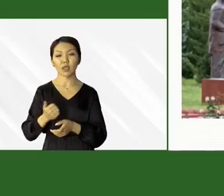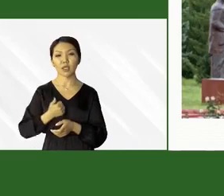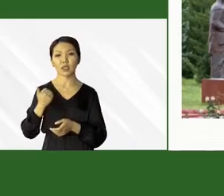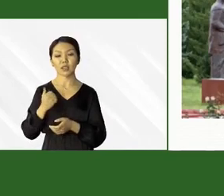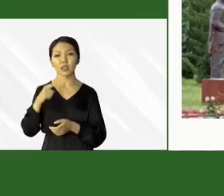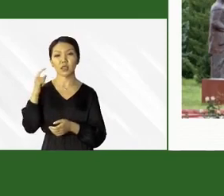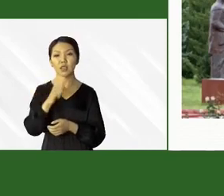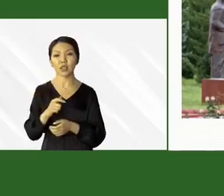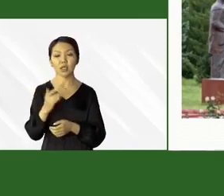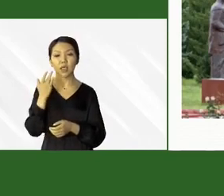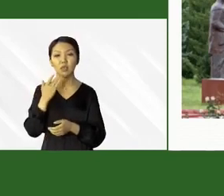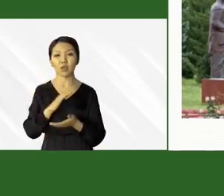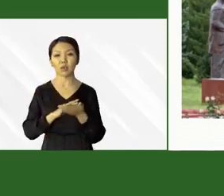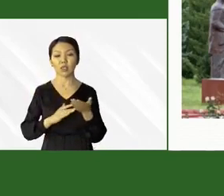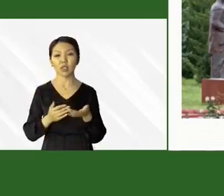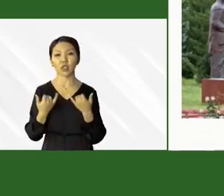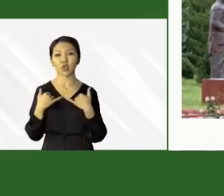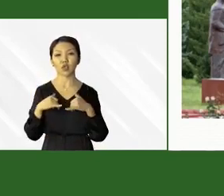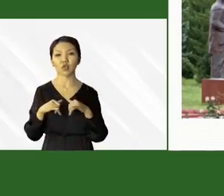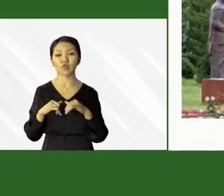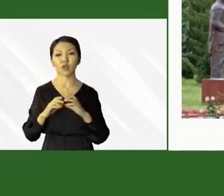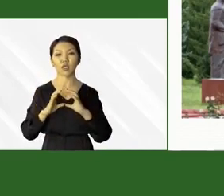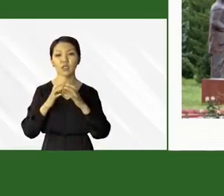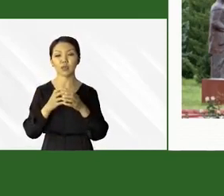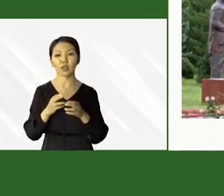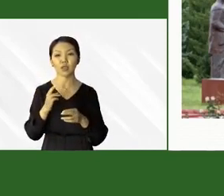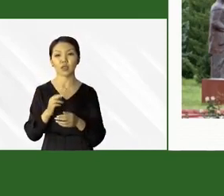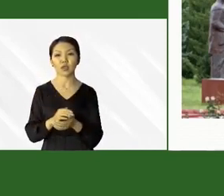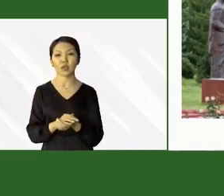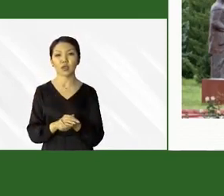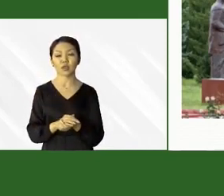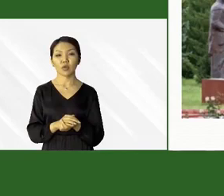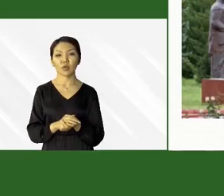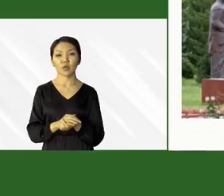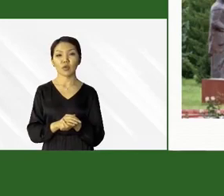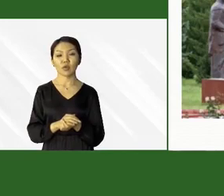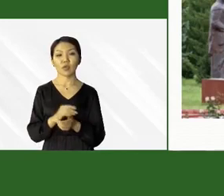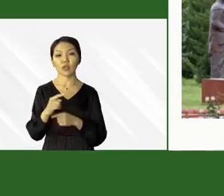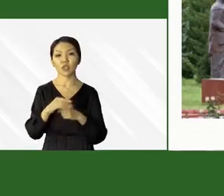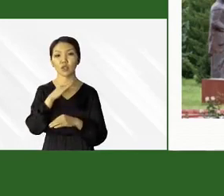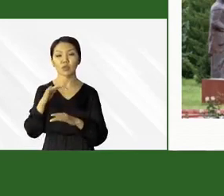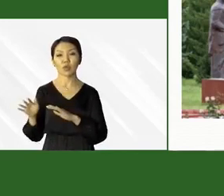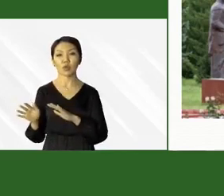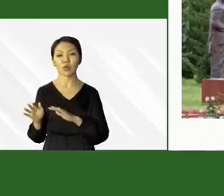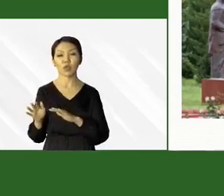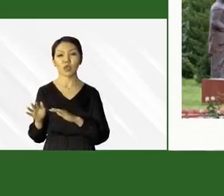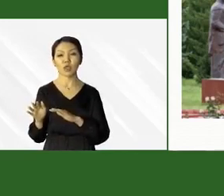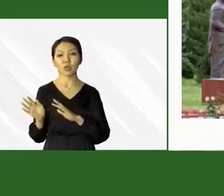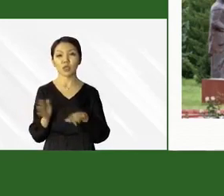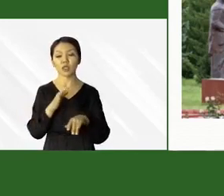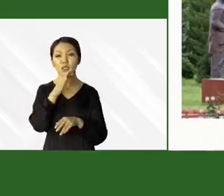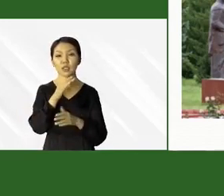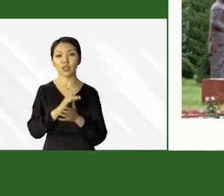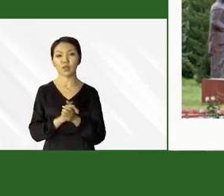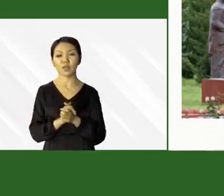удивлять человечество спустя столько веков после своего появления. Эпос по праву считается своего